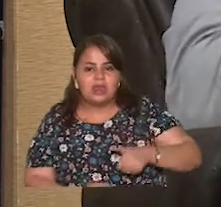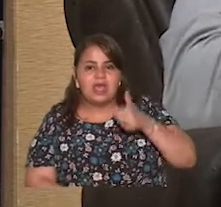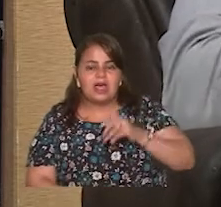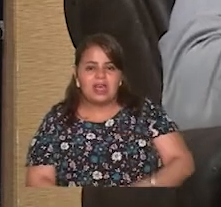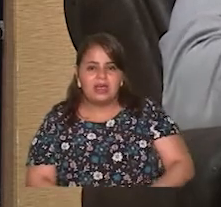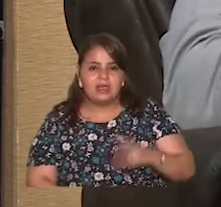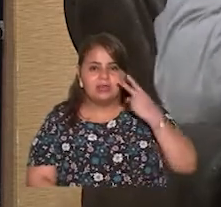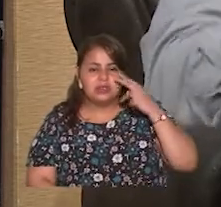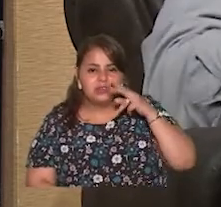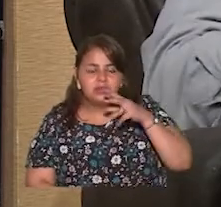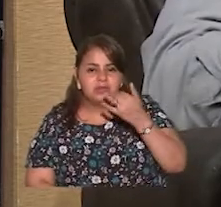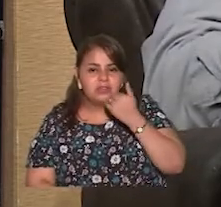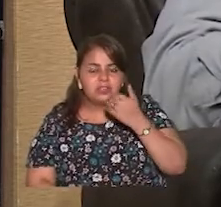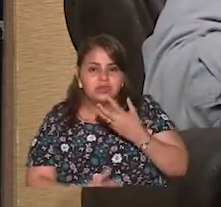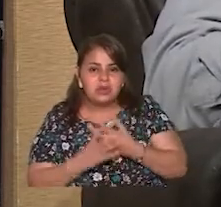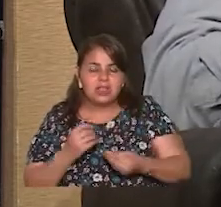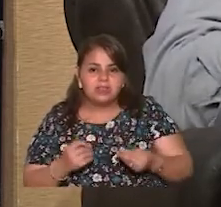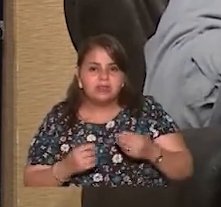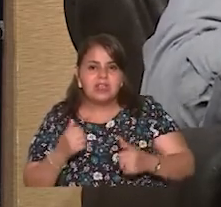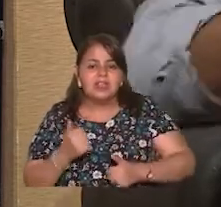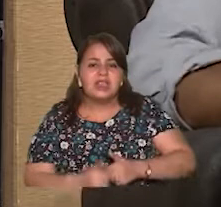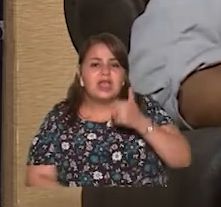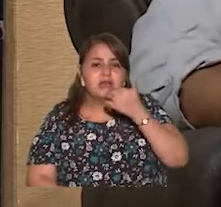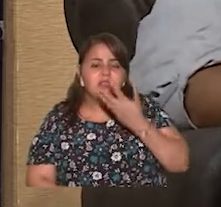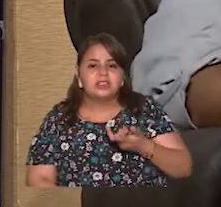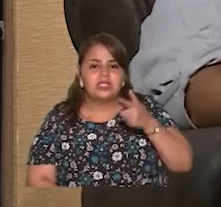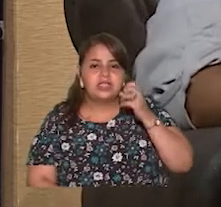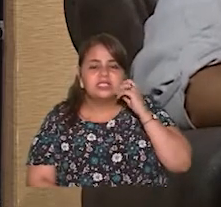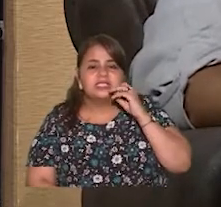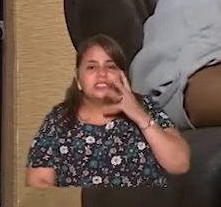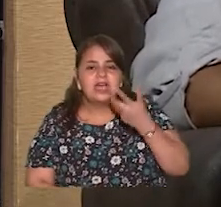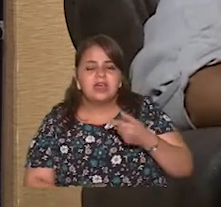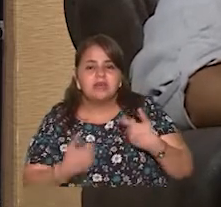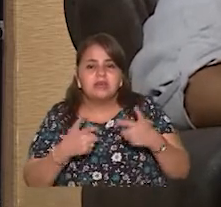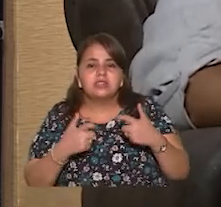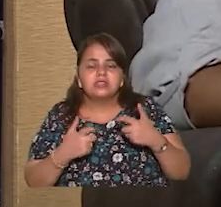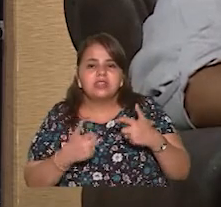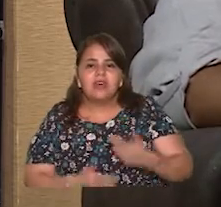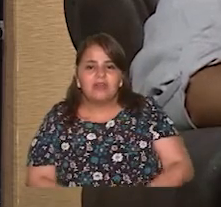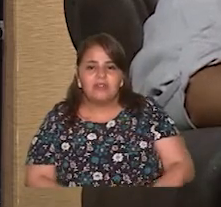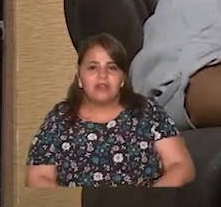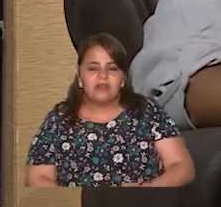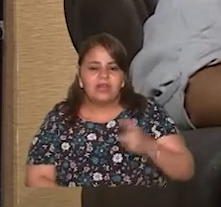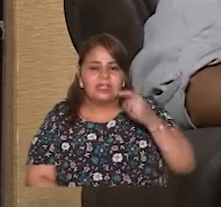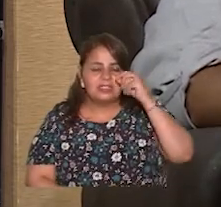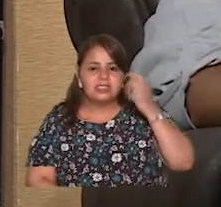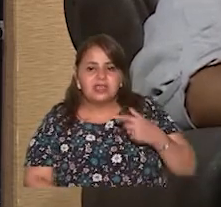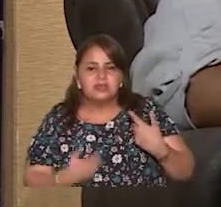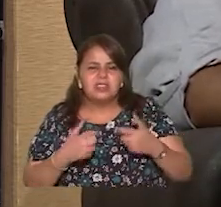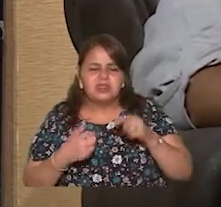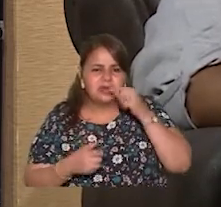هم ما يشوفكش، ما انت ما علمتهمش النجاح. هم عايزين يشوفوا ازاي بتتصرف لما بتتهاجم، ازاي بتتصرف لما